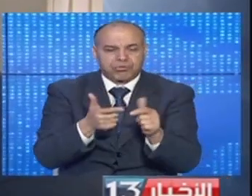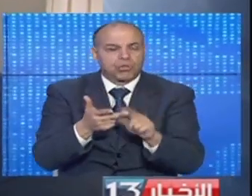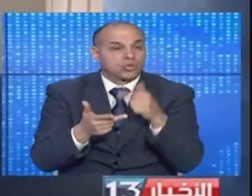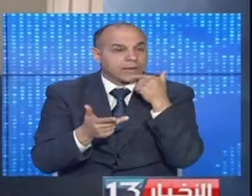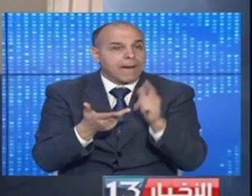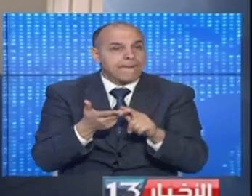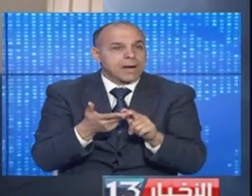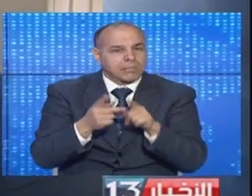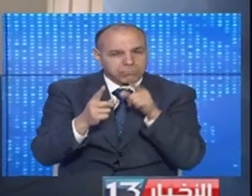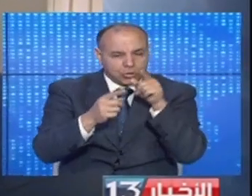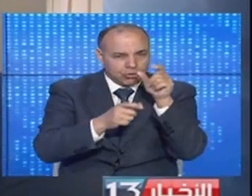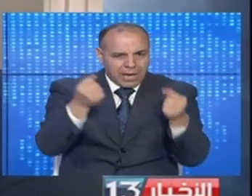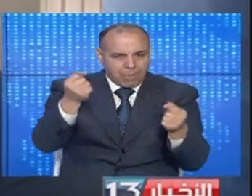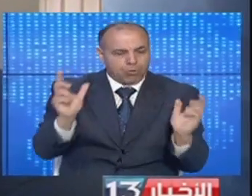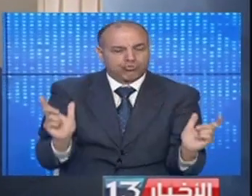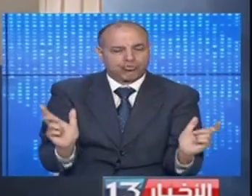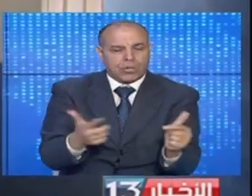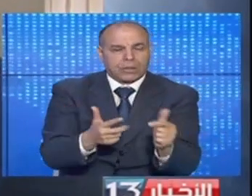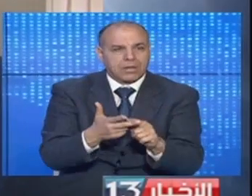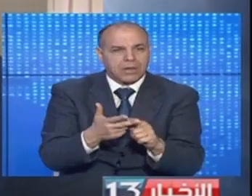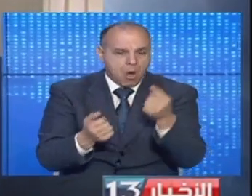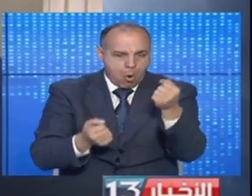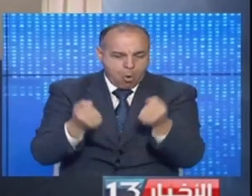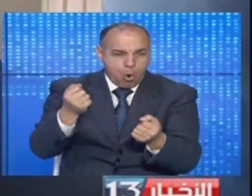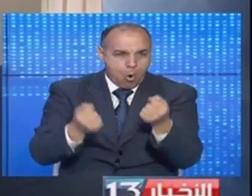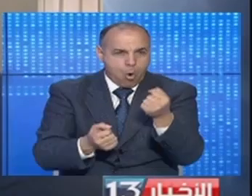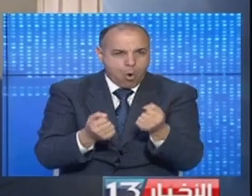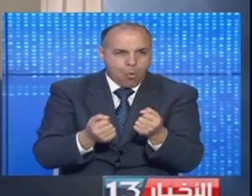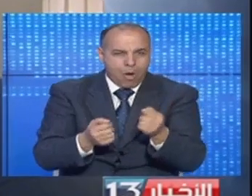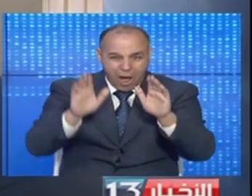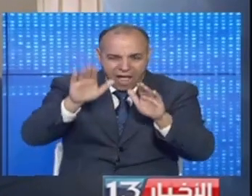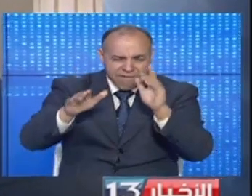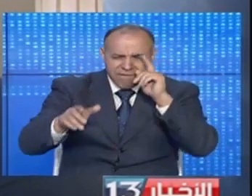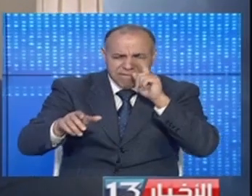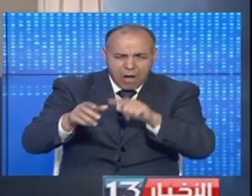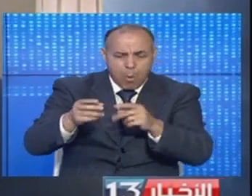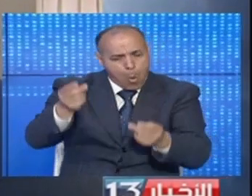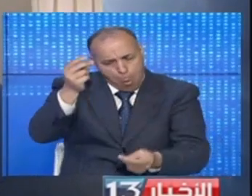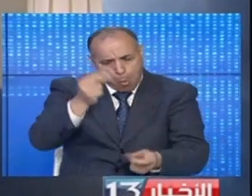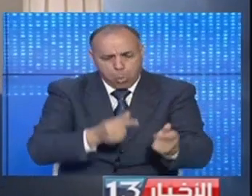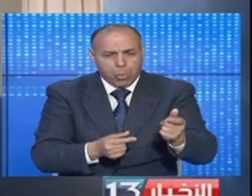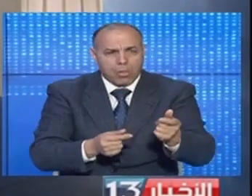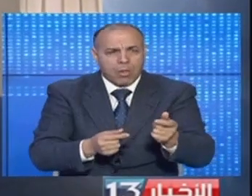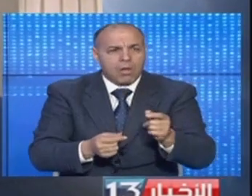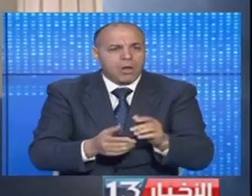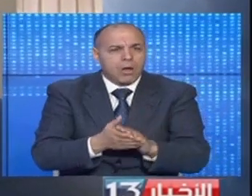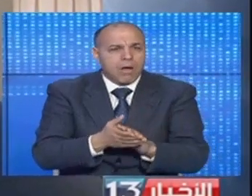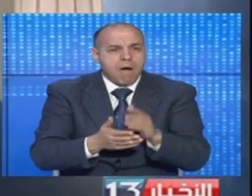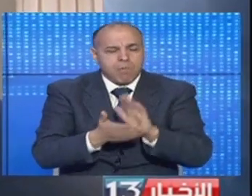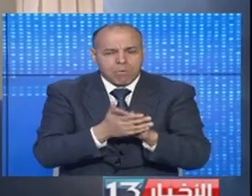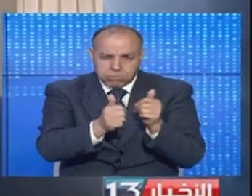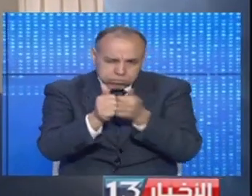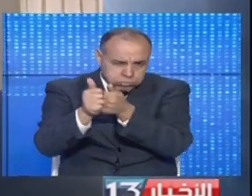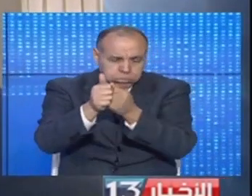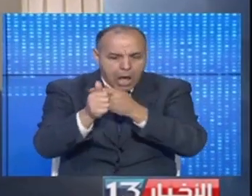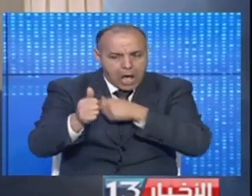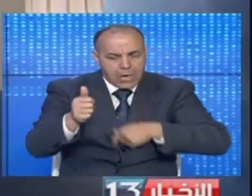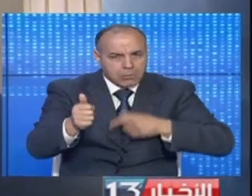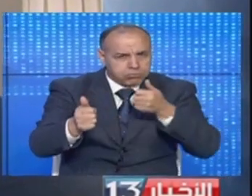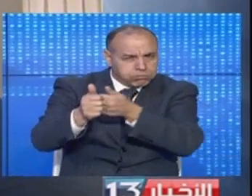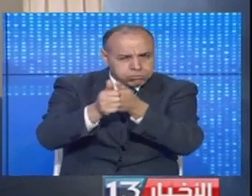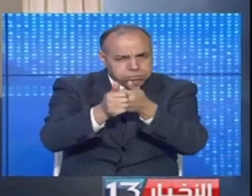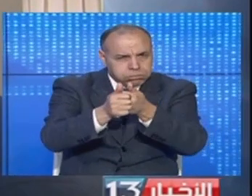واستهداف الشحن هدي للسائق متاعها امتنع على الوقوف وحاول الفرار فتمت مطاردته واه